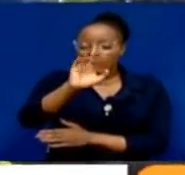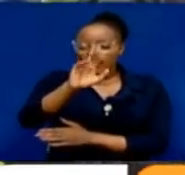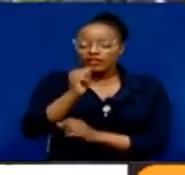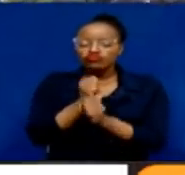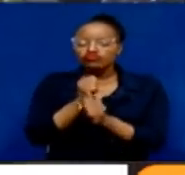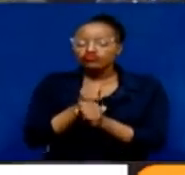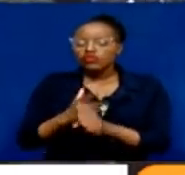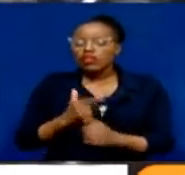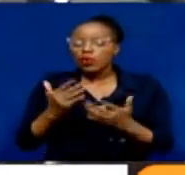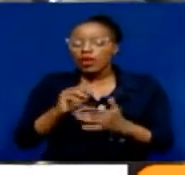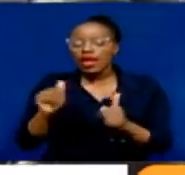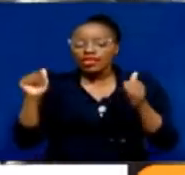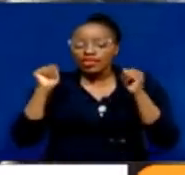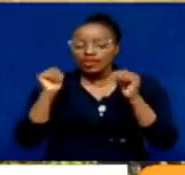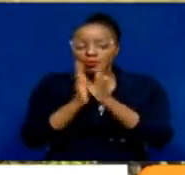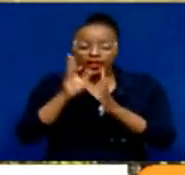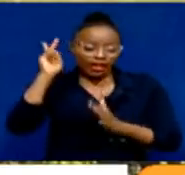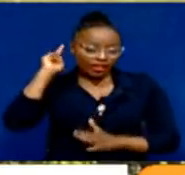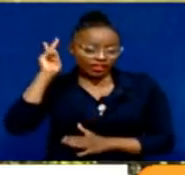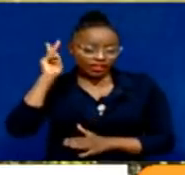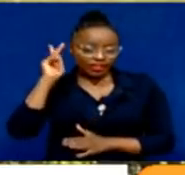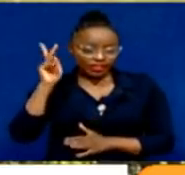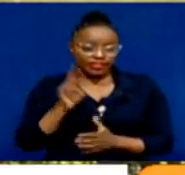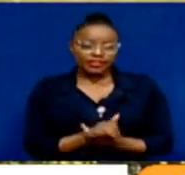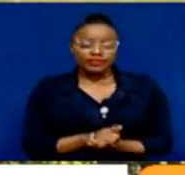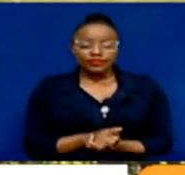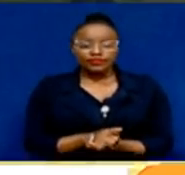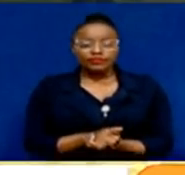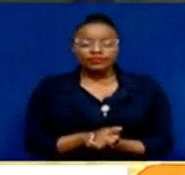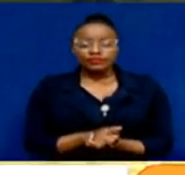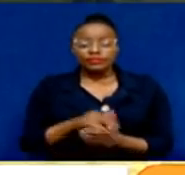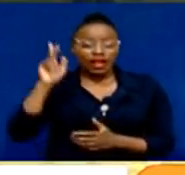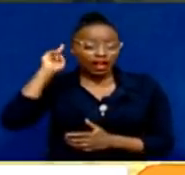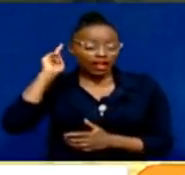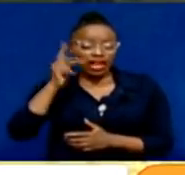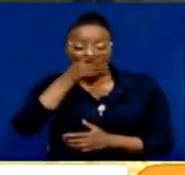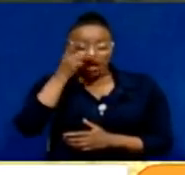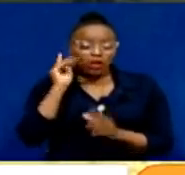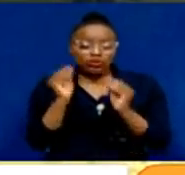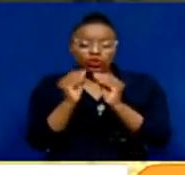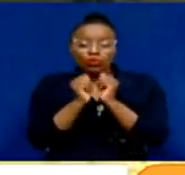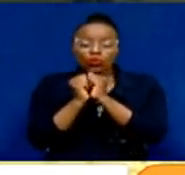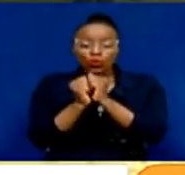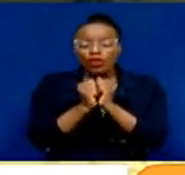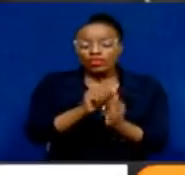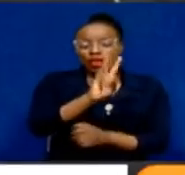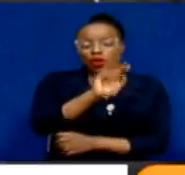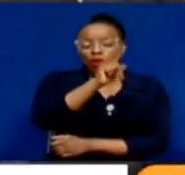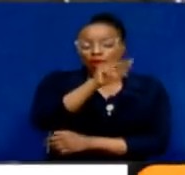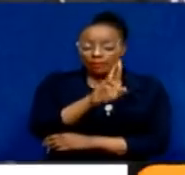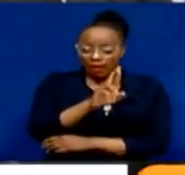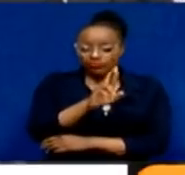ziara yake katika kaunti za Nyamira na Kisii. So because we are in Oka team. Kalonzo alikutana na wajumbe wa chama cha